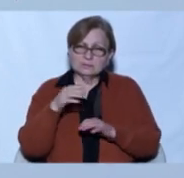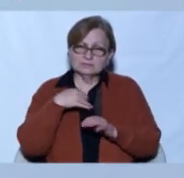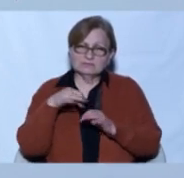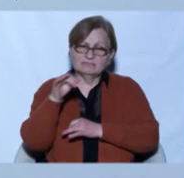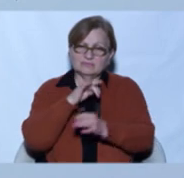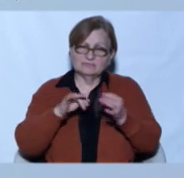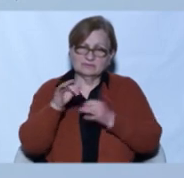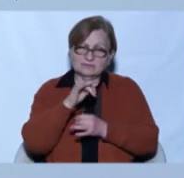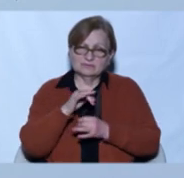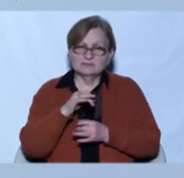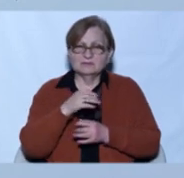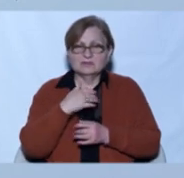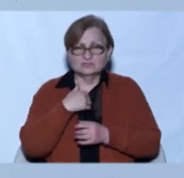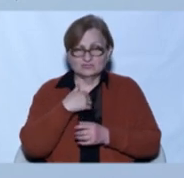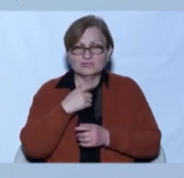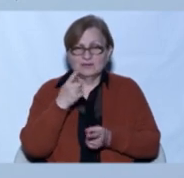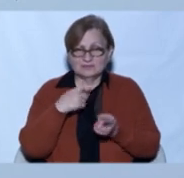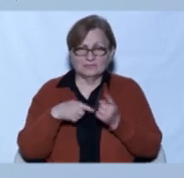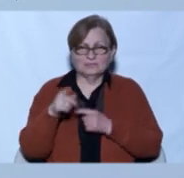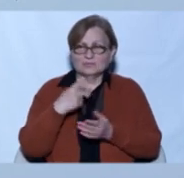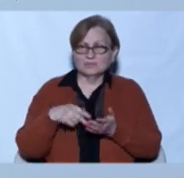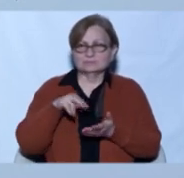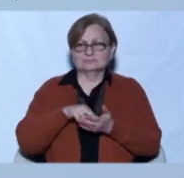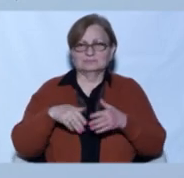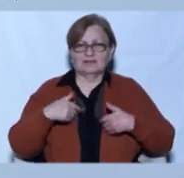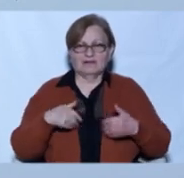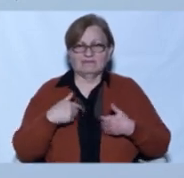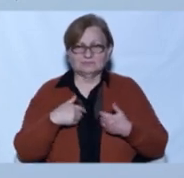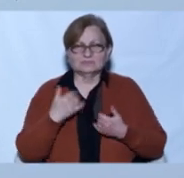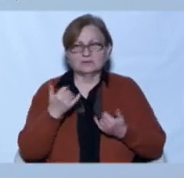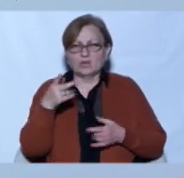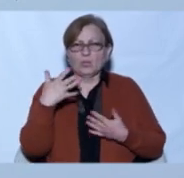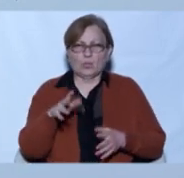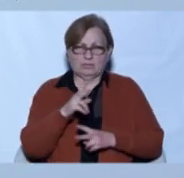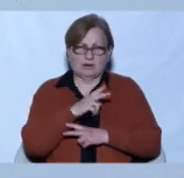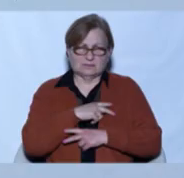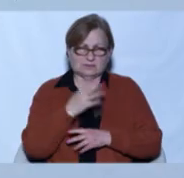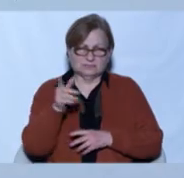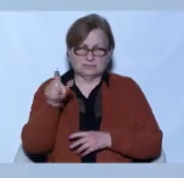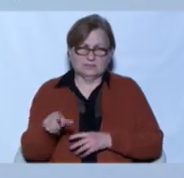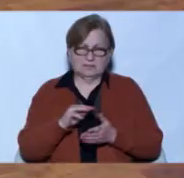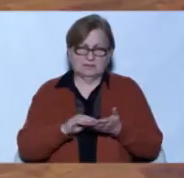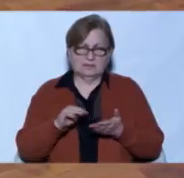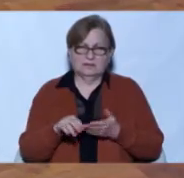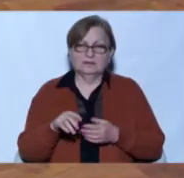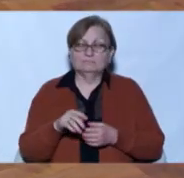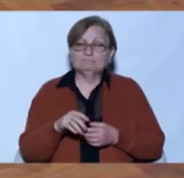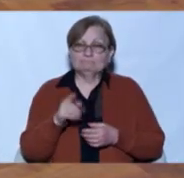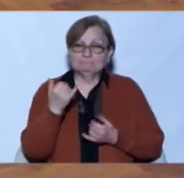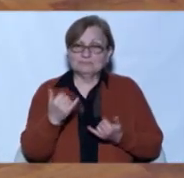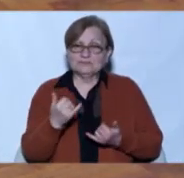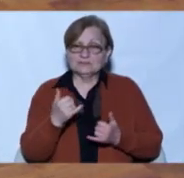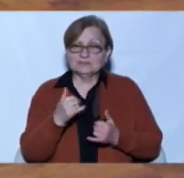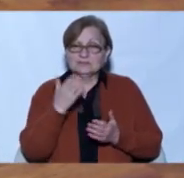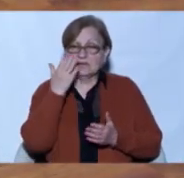იმ მოთხრობასაც გავაცოცხლებთ და გოდერძი ჩოხელის აი ამ დანაბარებსაც. მაშ ასე